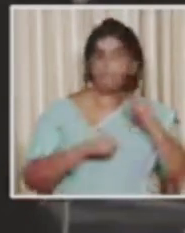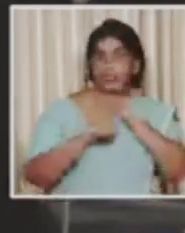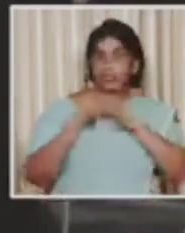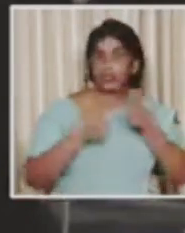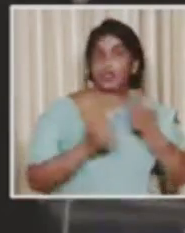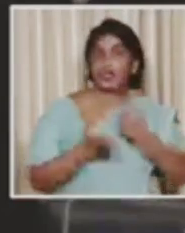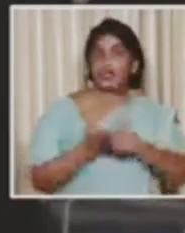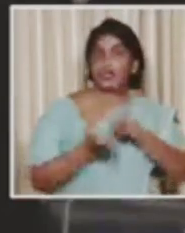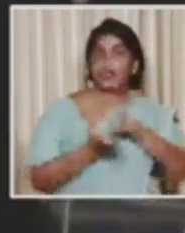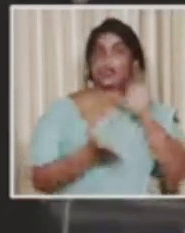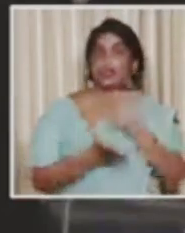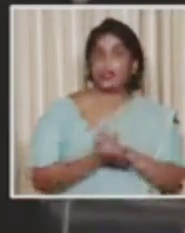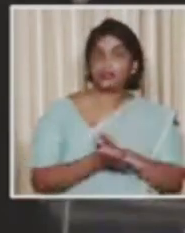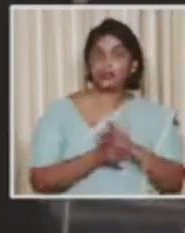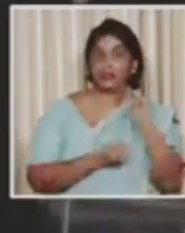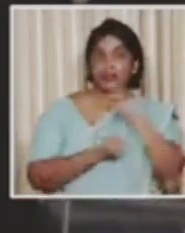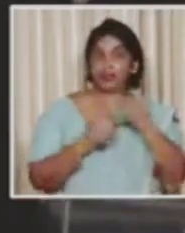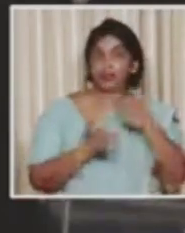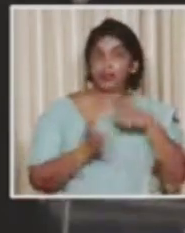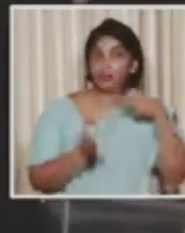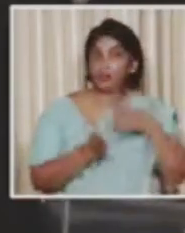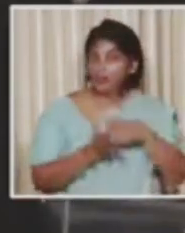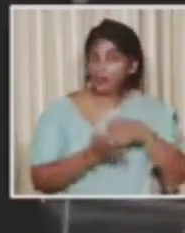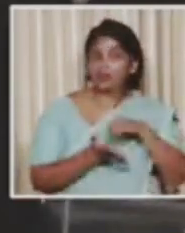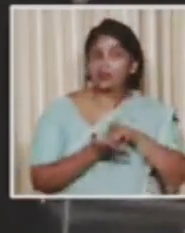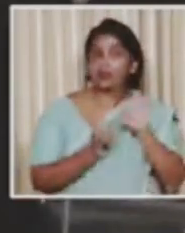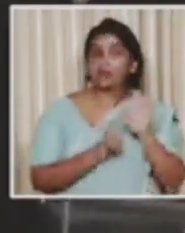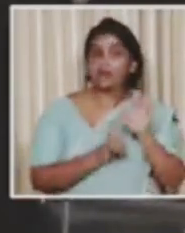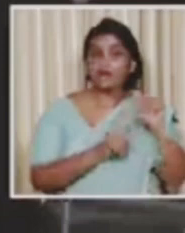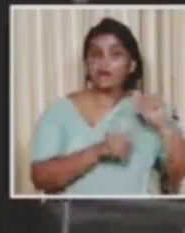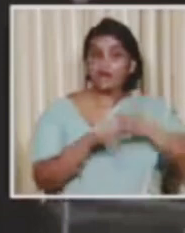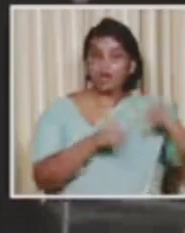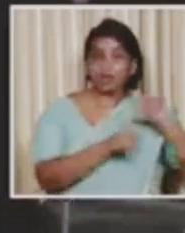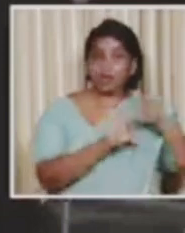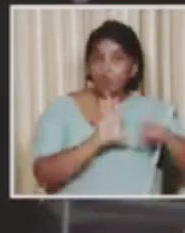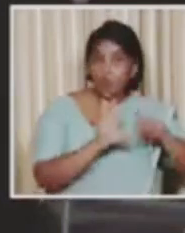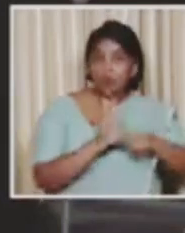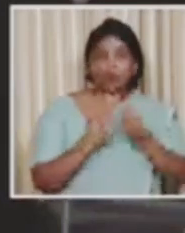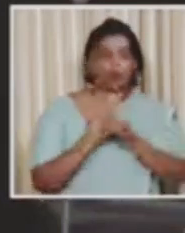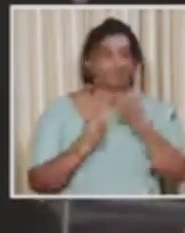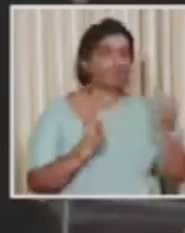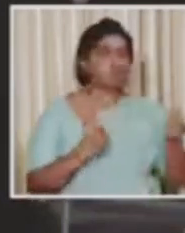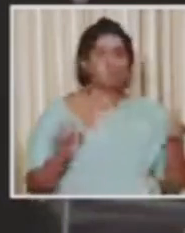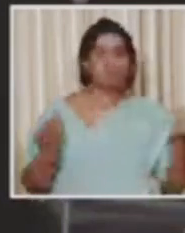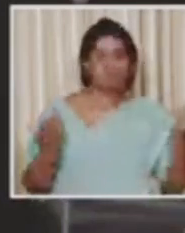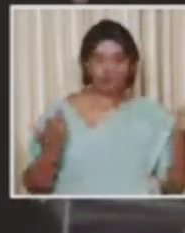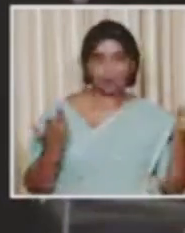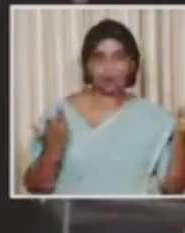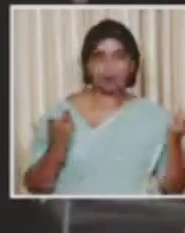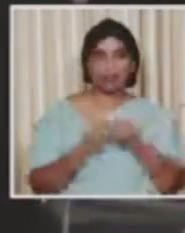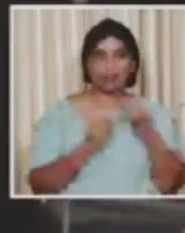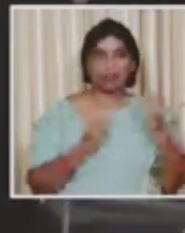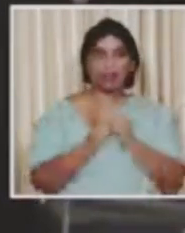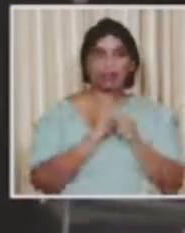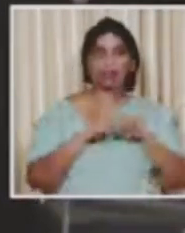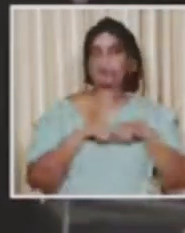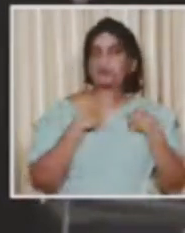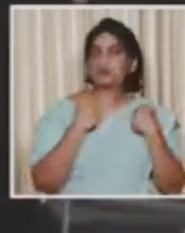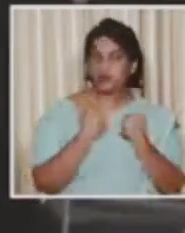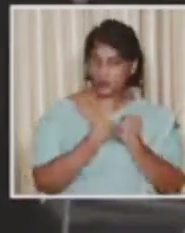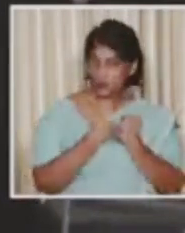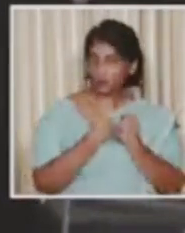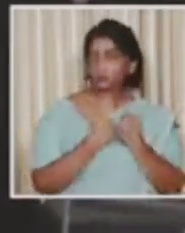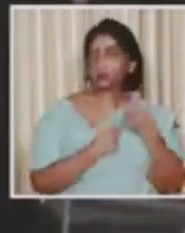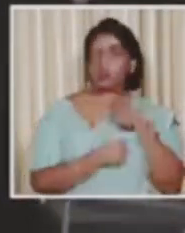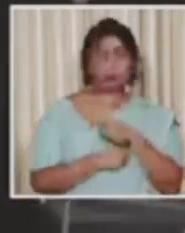ලියාපදිංචිය ඕනි. මෙඩිකල් කවුන්සිල් ලියාපදිංචිය පෞද්ගලික අංශයේ පුහුණු කරාට දෙන්නේ නැහැ. ඒක දෙන්නේ නැති වෘත්තීය සමිතිය.